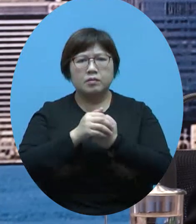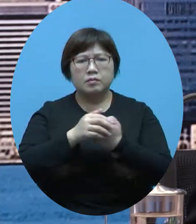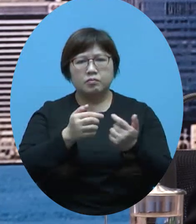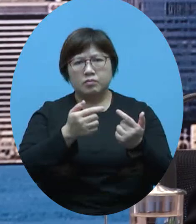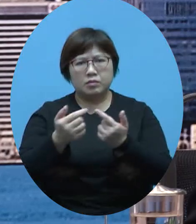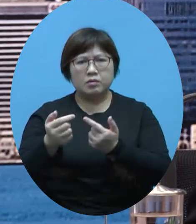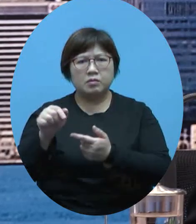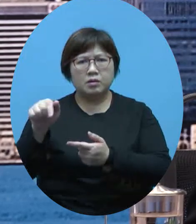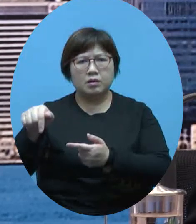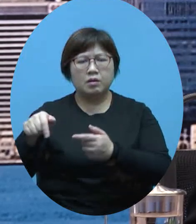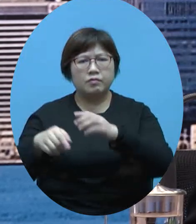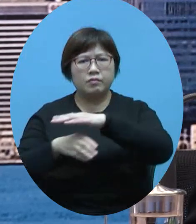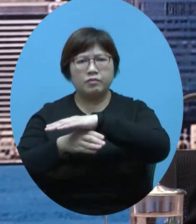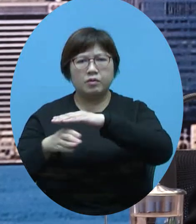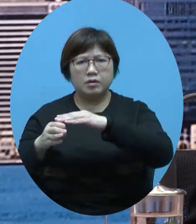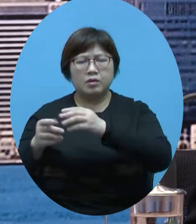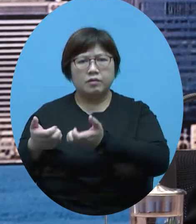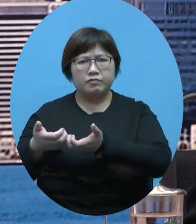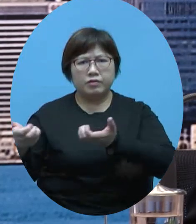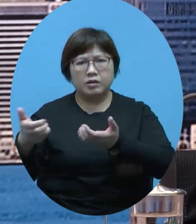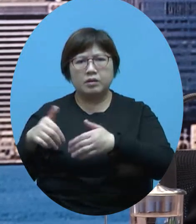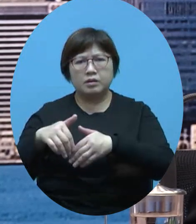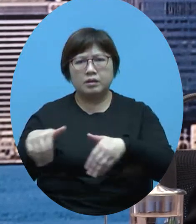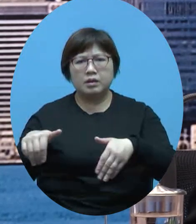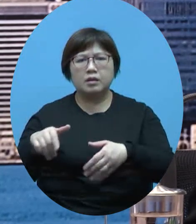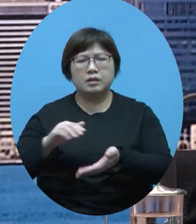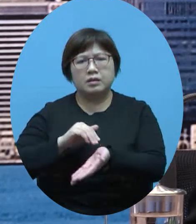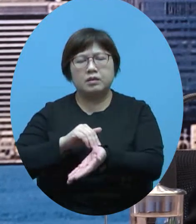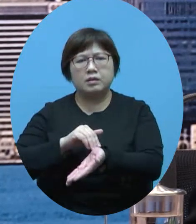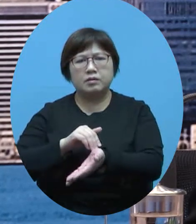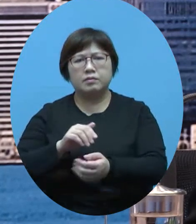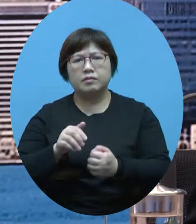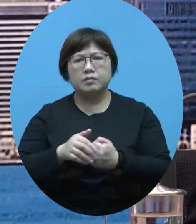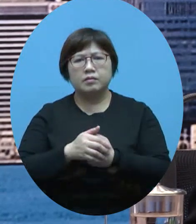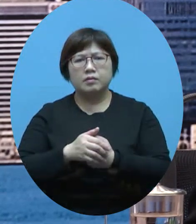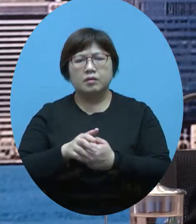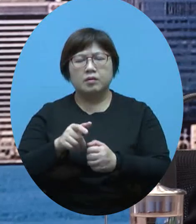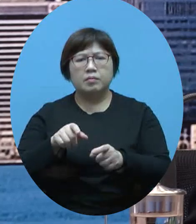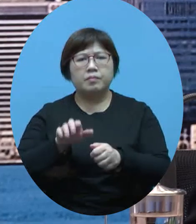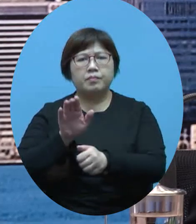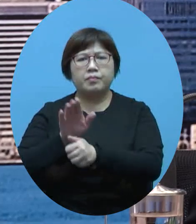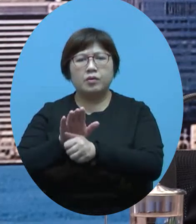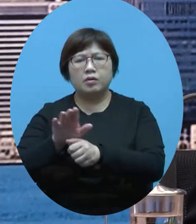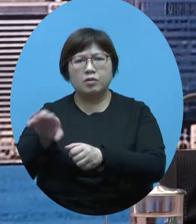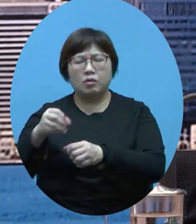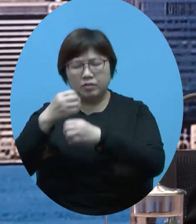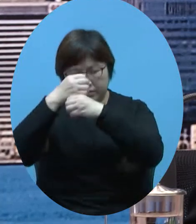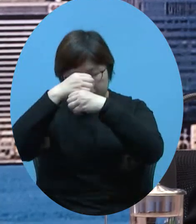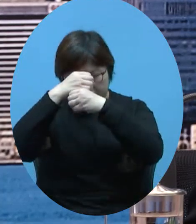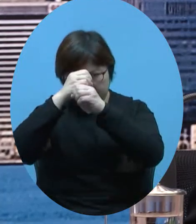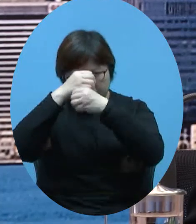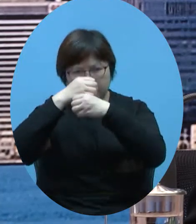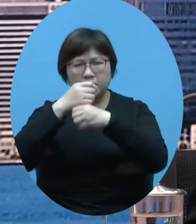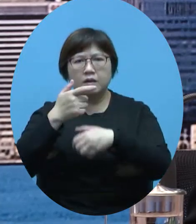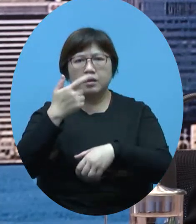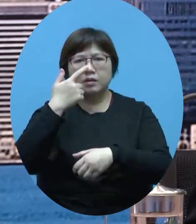那裡個病房做隔離治療。同時間呢，我們也都幫他拿了一個樣本，當時呢